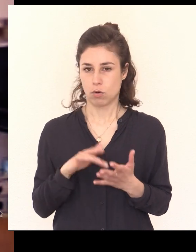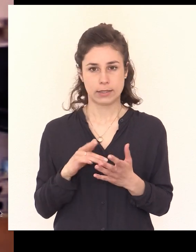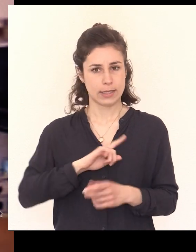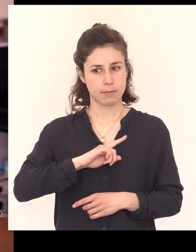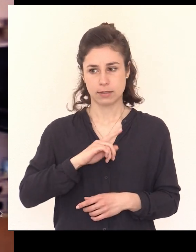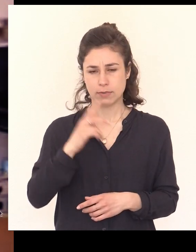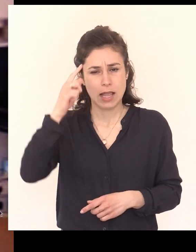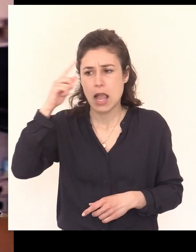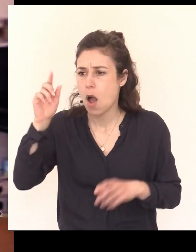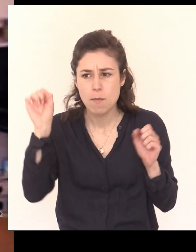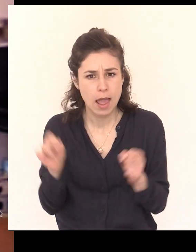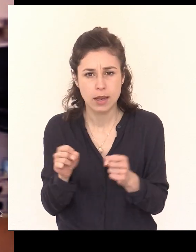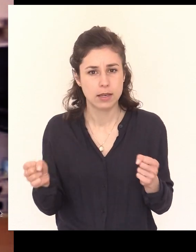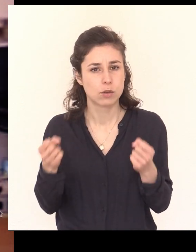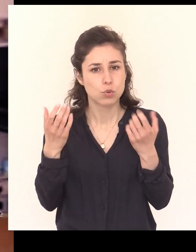nicht geglaubt